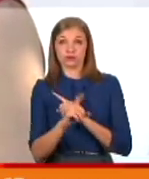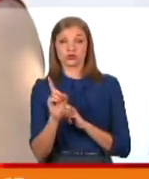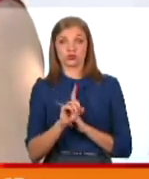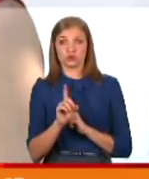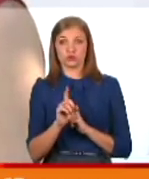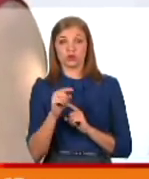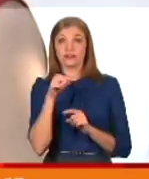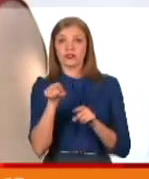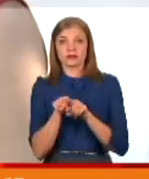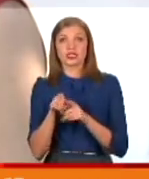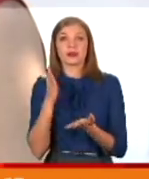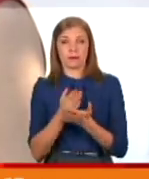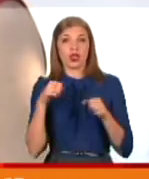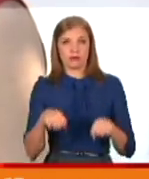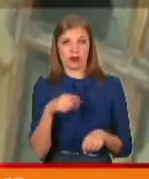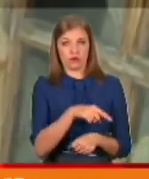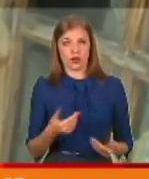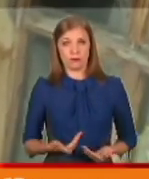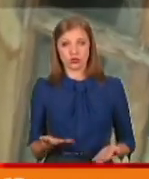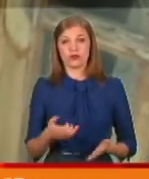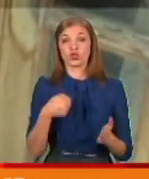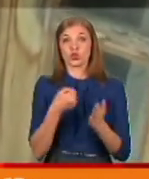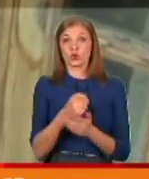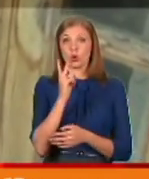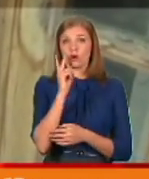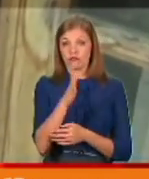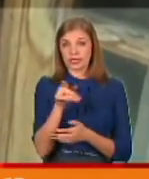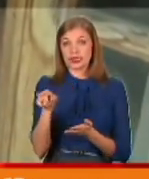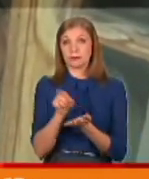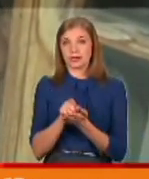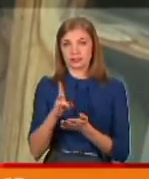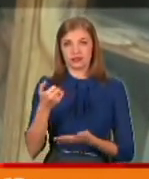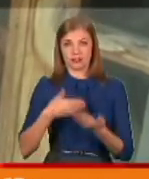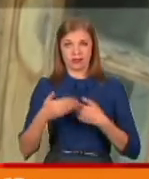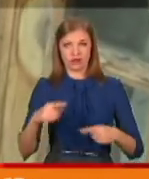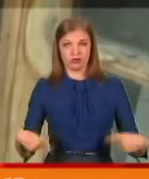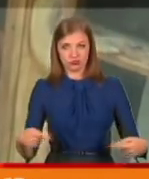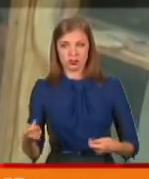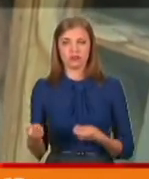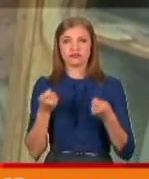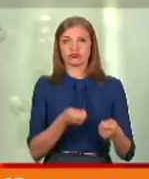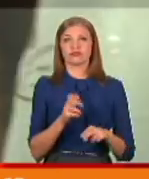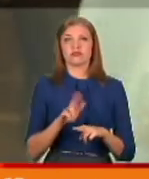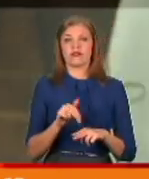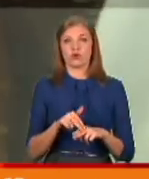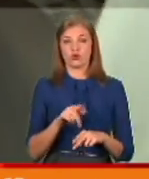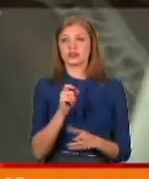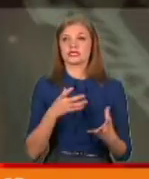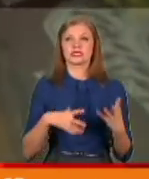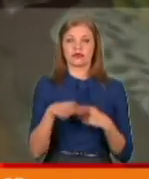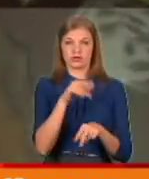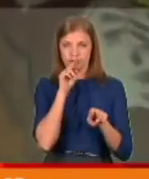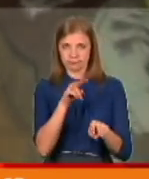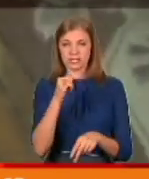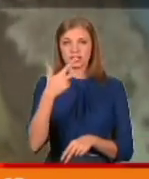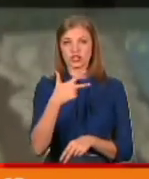що він все-таки має право там проживати. До квартири пенсіонера на інвалідному візку завезли правоохоронці. За всім